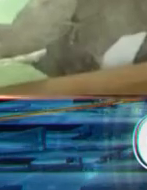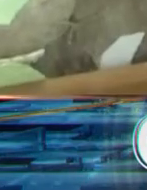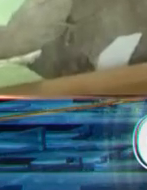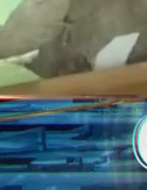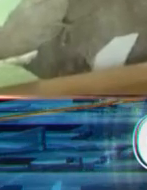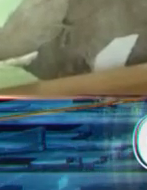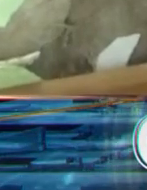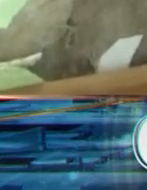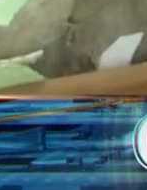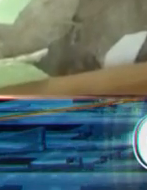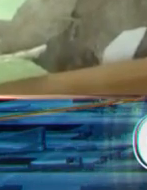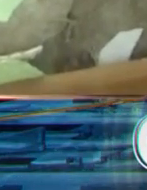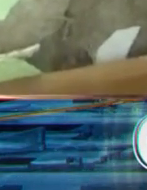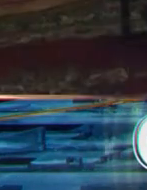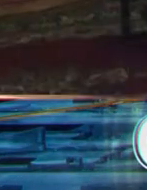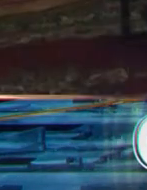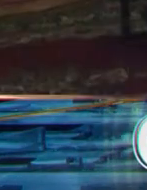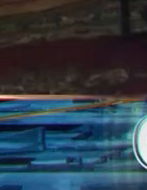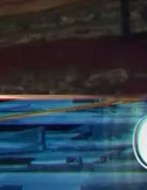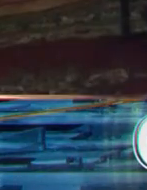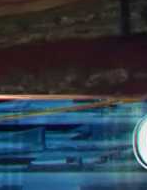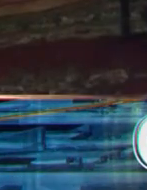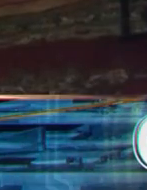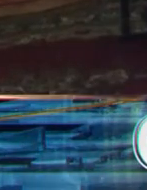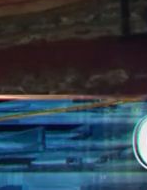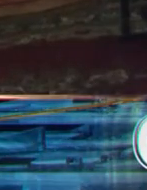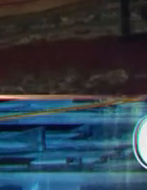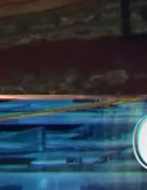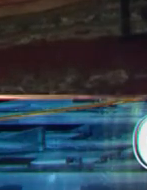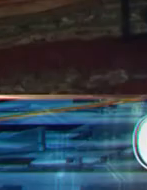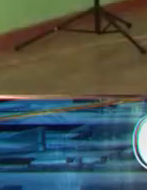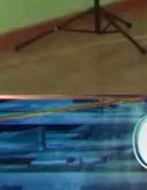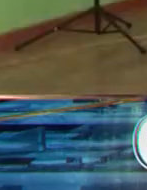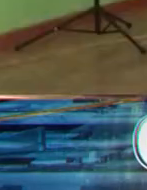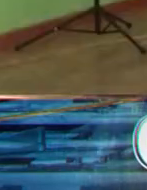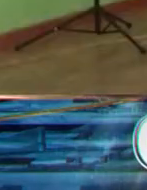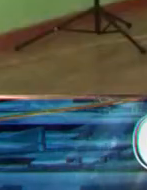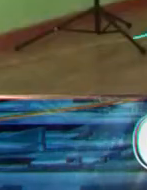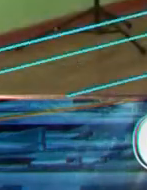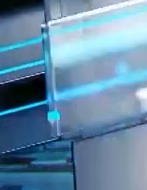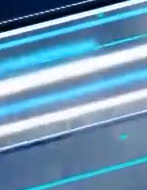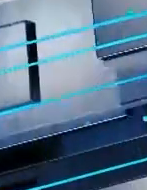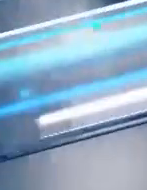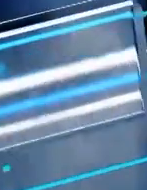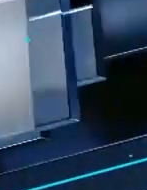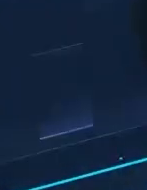состоянии. За почти 60-летнюю историю капитальный ремонт проводился лишь единожды, что намерены делать власти